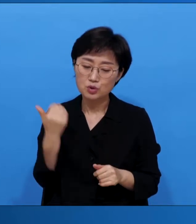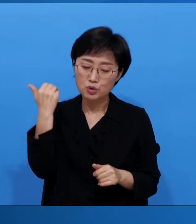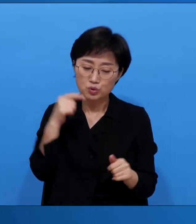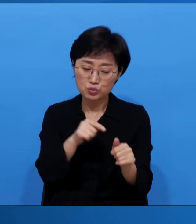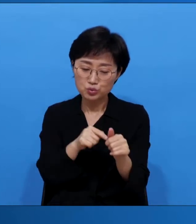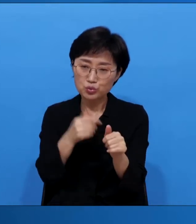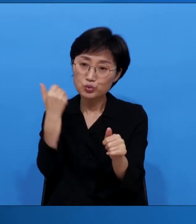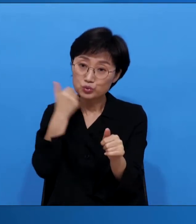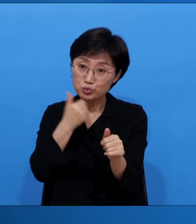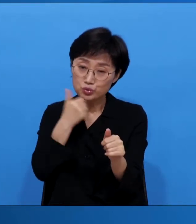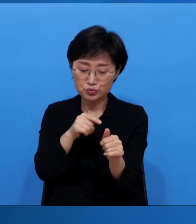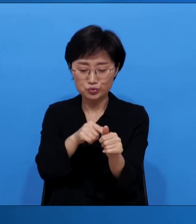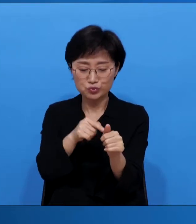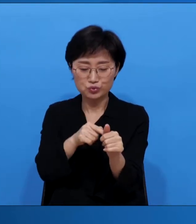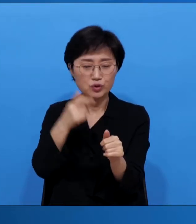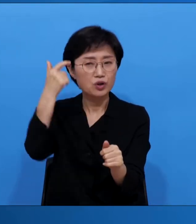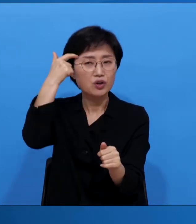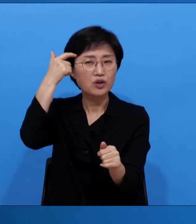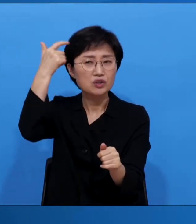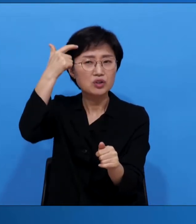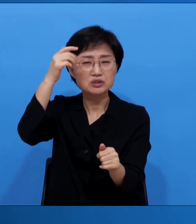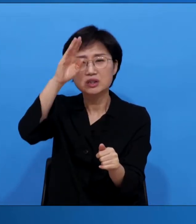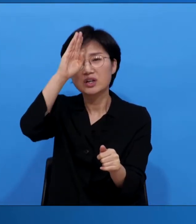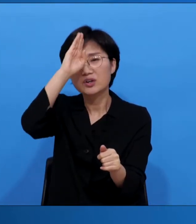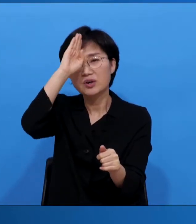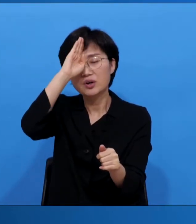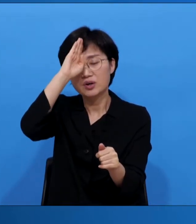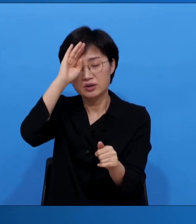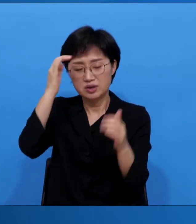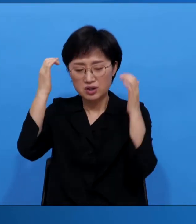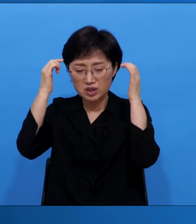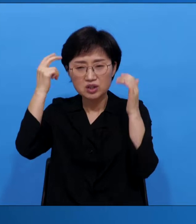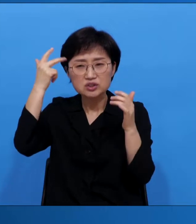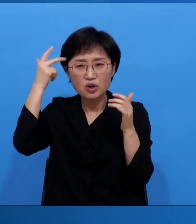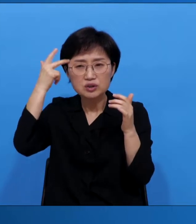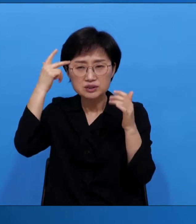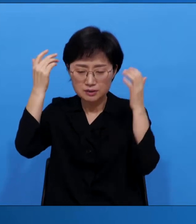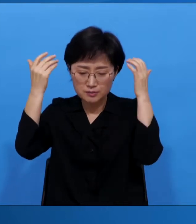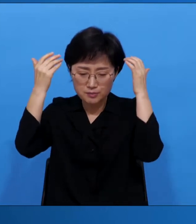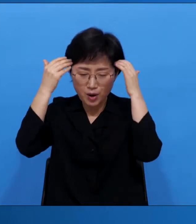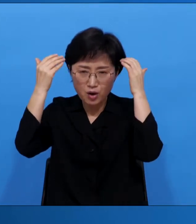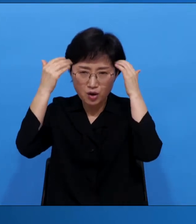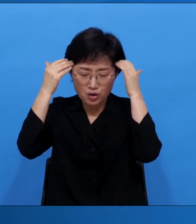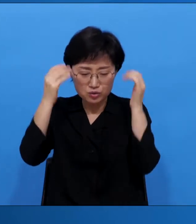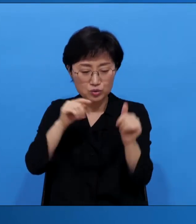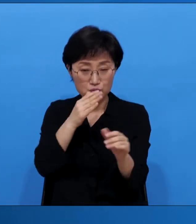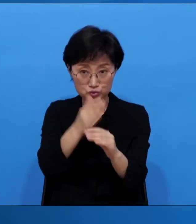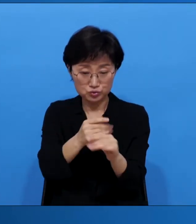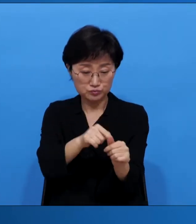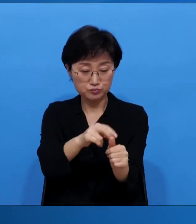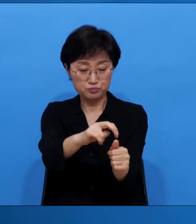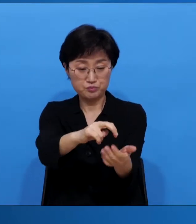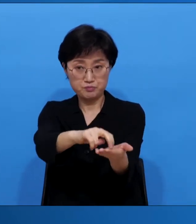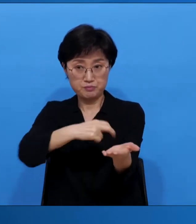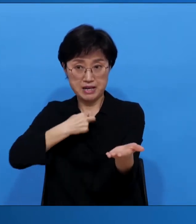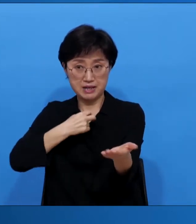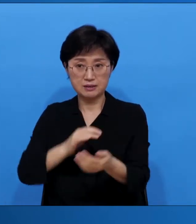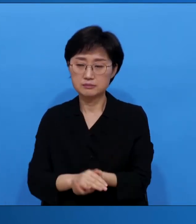분이 제게 문자를 보냈어요. A person who has mental affliction sent me a text message.